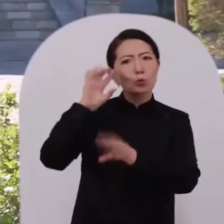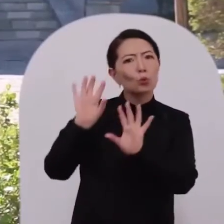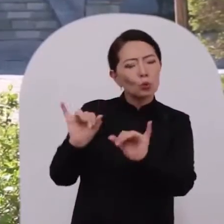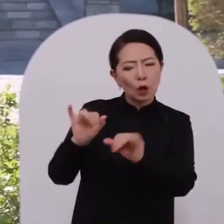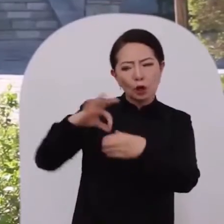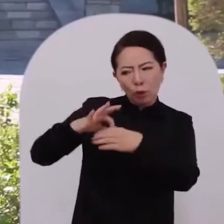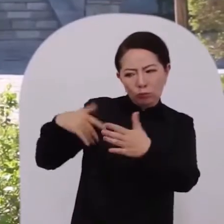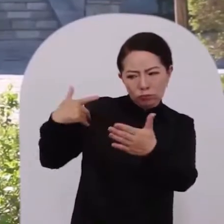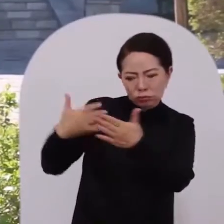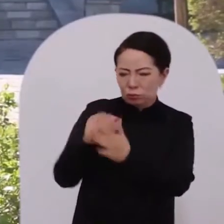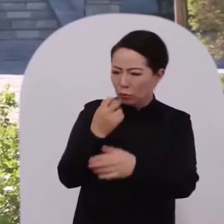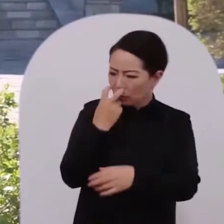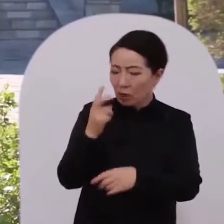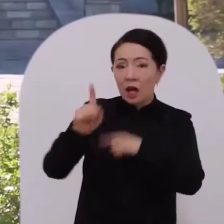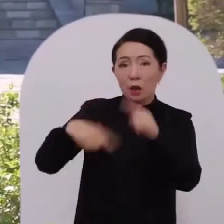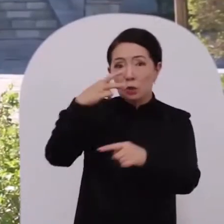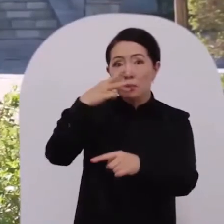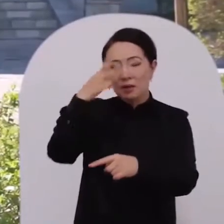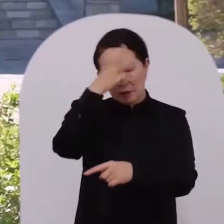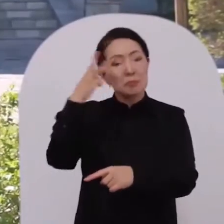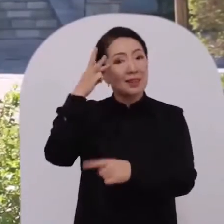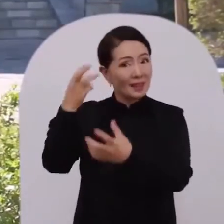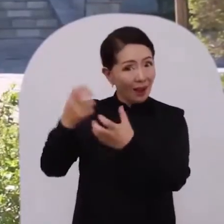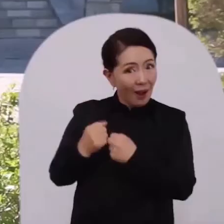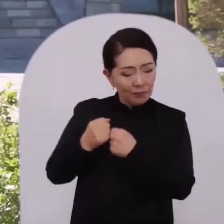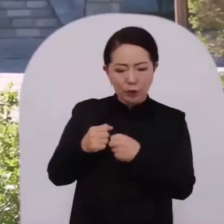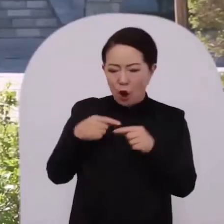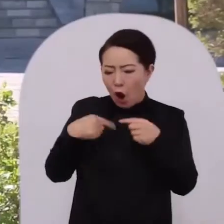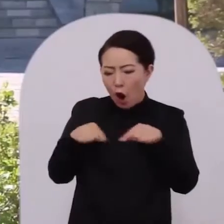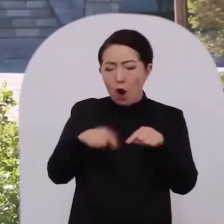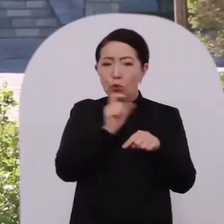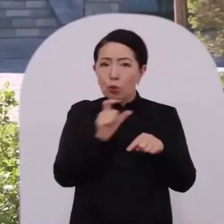яг энэ зүйлийн талаар илүү их мэдлэг мэдээлэлтэй болно. А түүнийг бас өөрийн